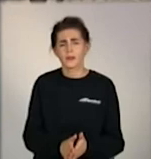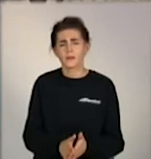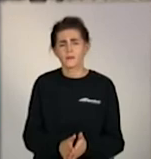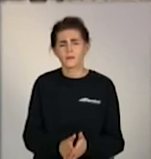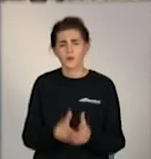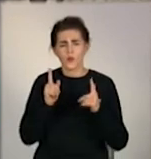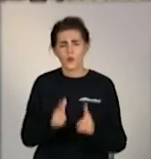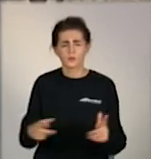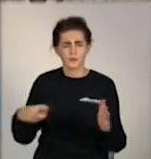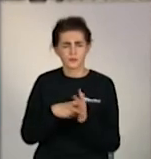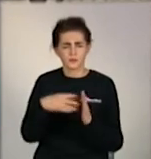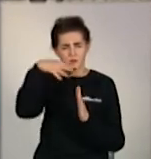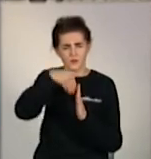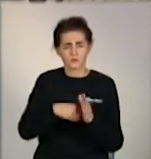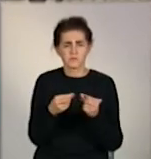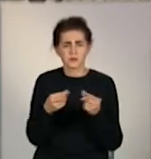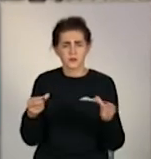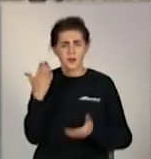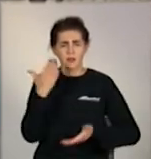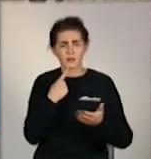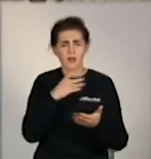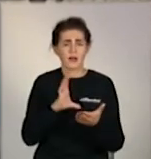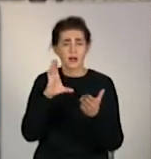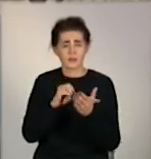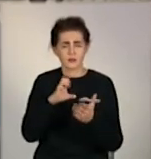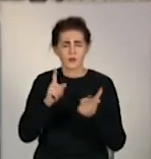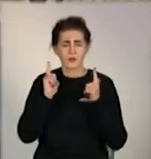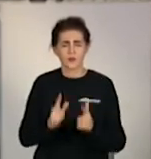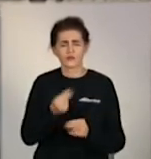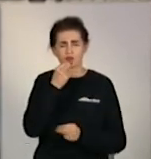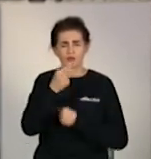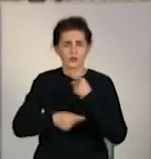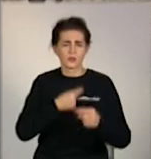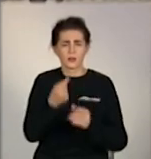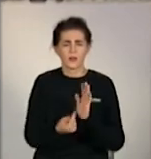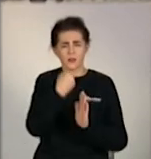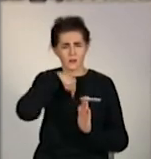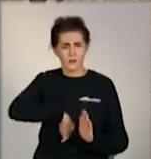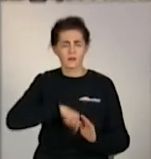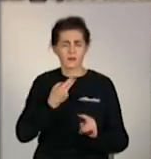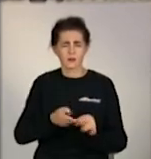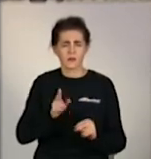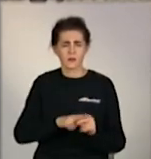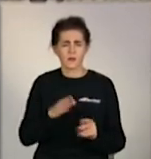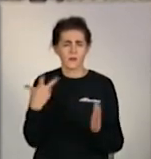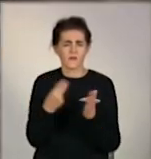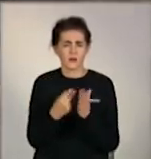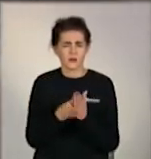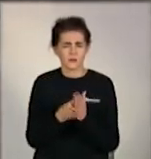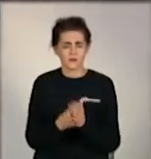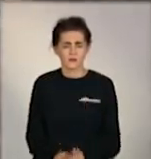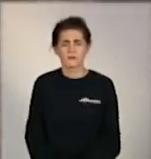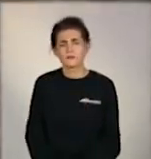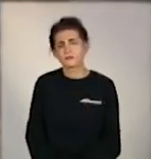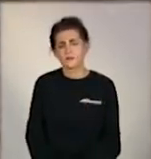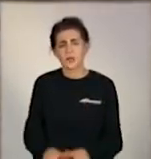запаяна в цей блістер. Якщо тварина її прокусує, то через слизову оболонку проходить якби вакцинація. Місця